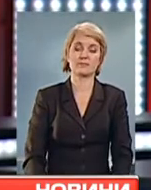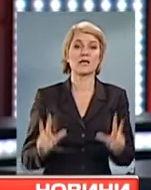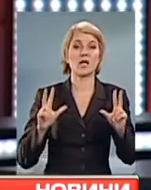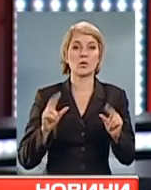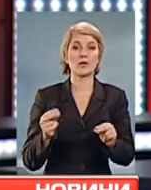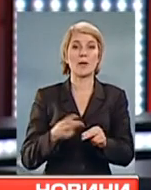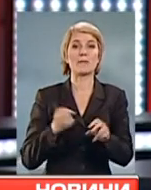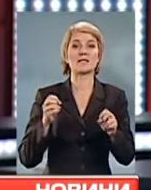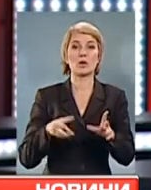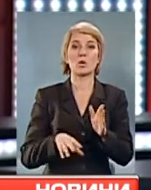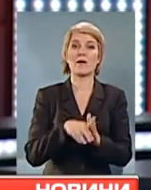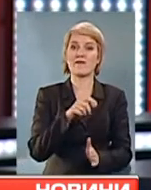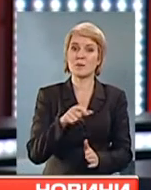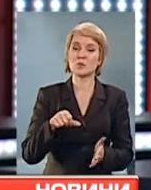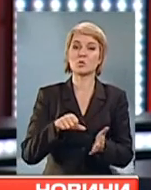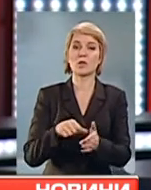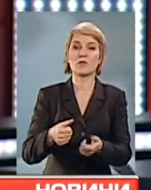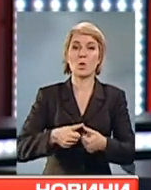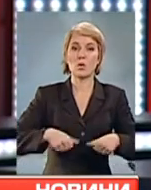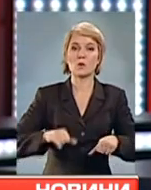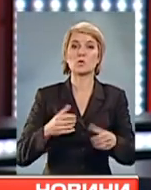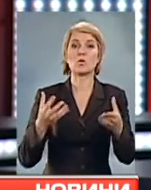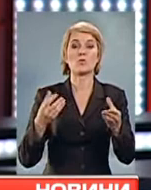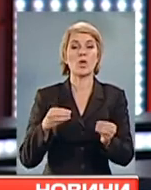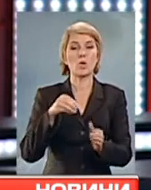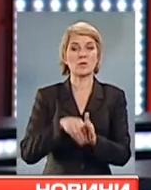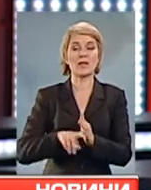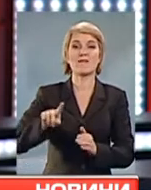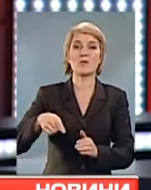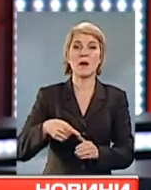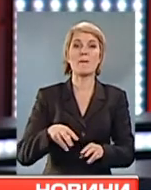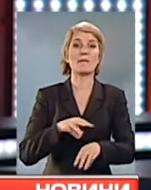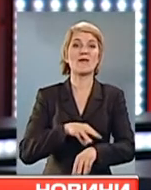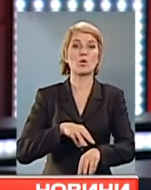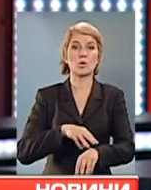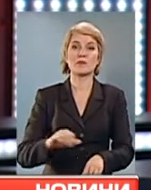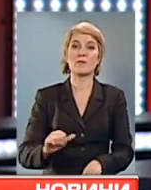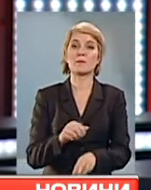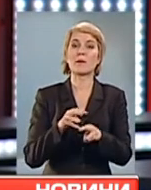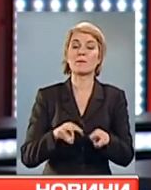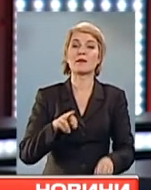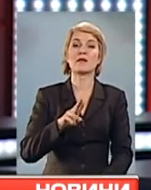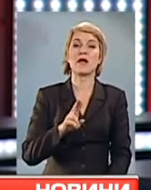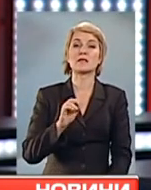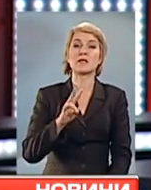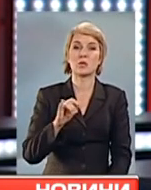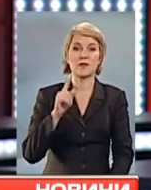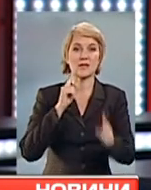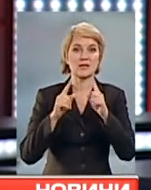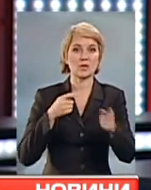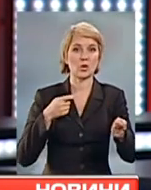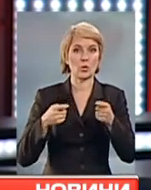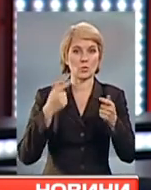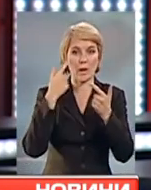Гарантувати безпеку виборців та членів комісії у день голосування вимагає від правоохоронців прем'єр-міністр Арсеній Яценюк. На засіданні уряду